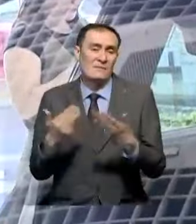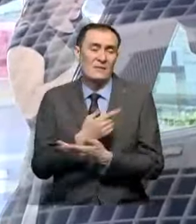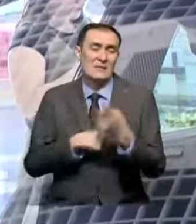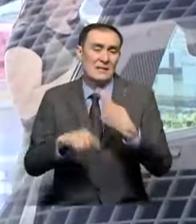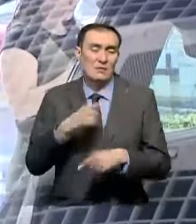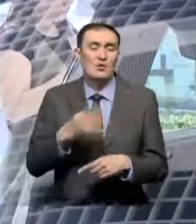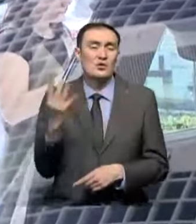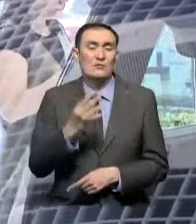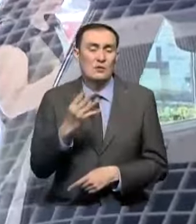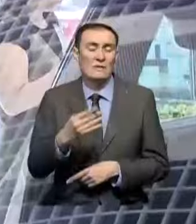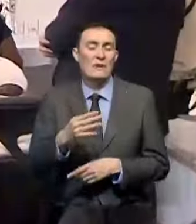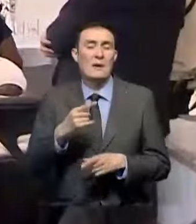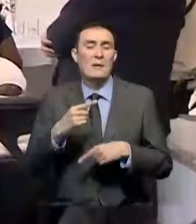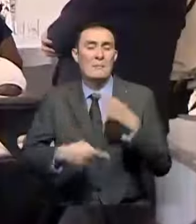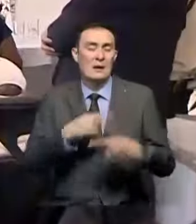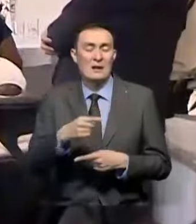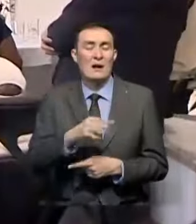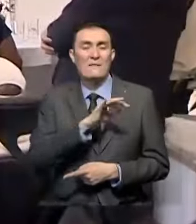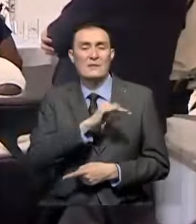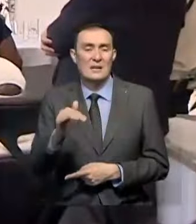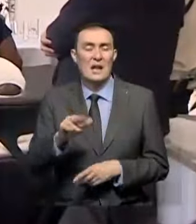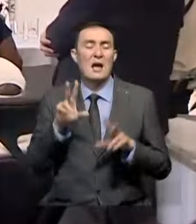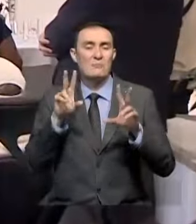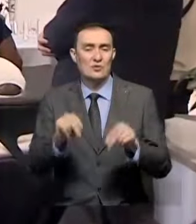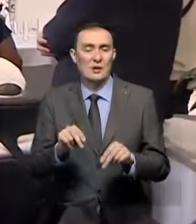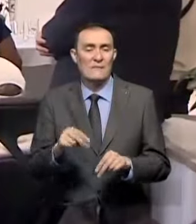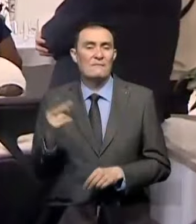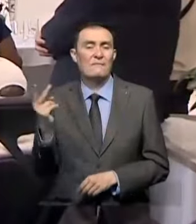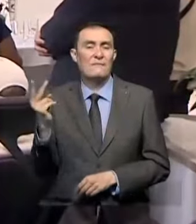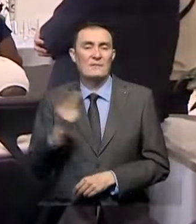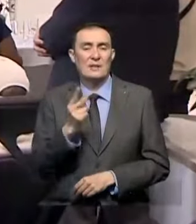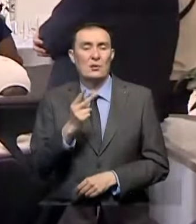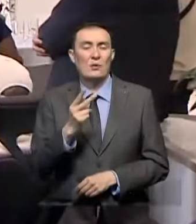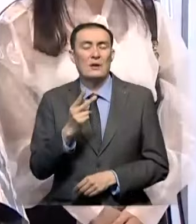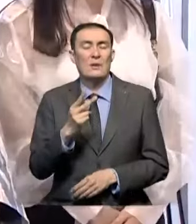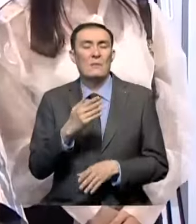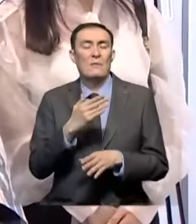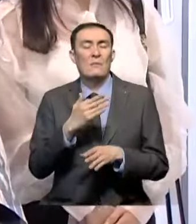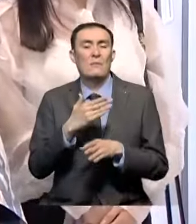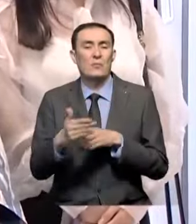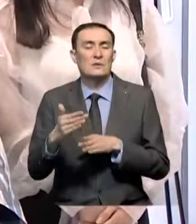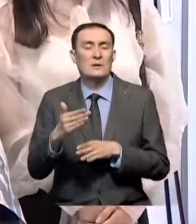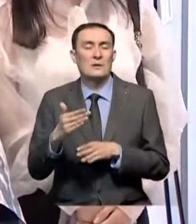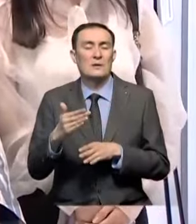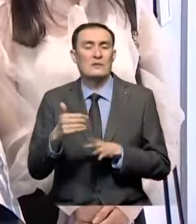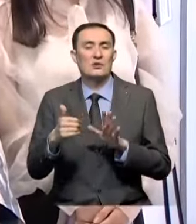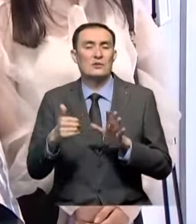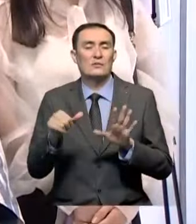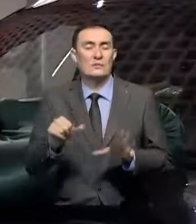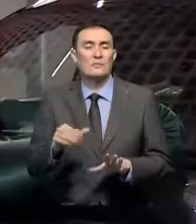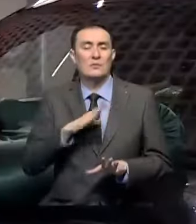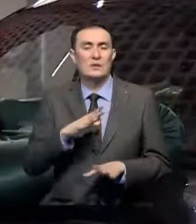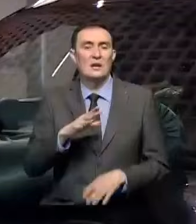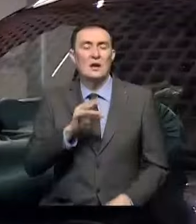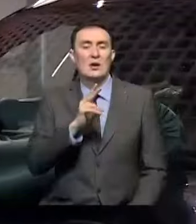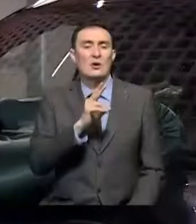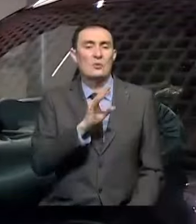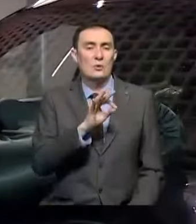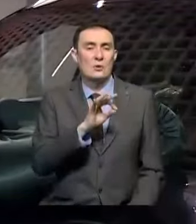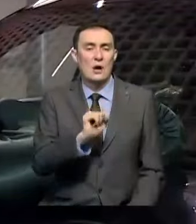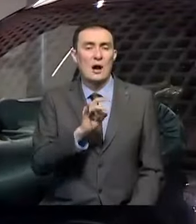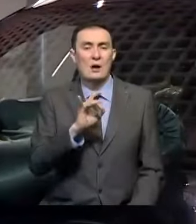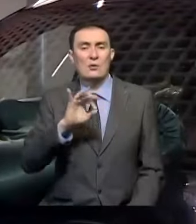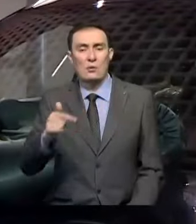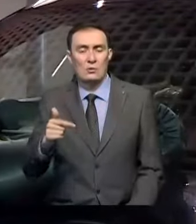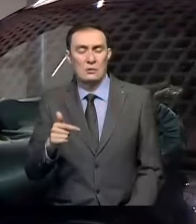но только уже четвёртого поколения официальный дистрибьютор обещает во второй половине года доступны казахстанцам будут сав Корок и комик